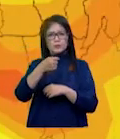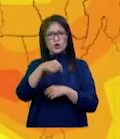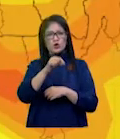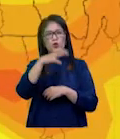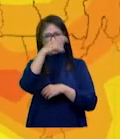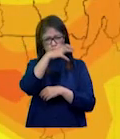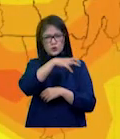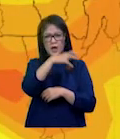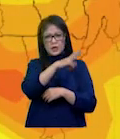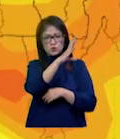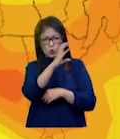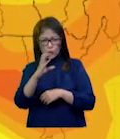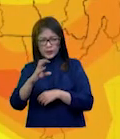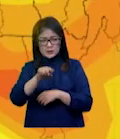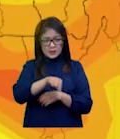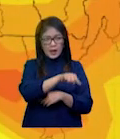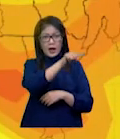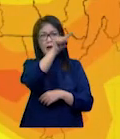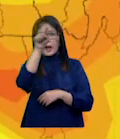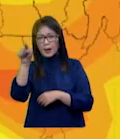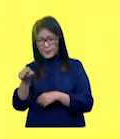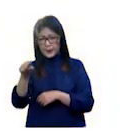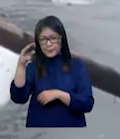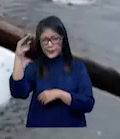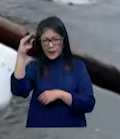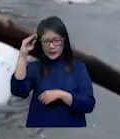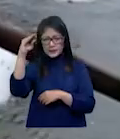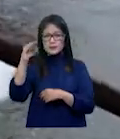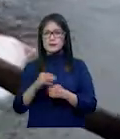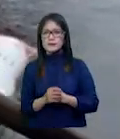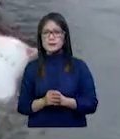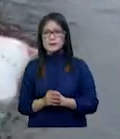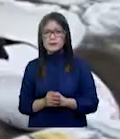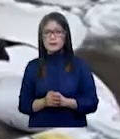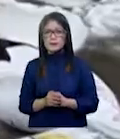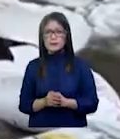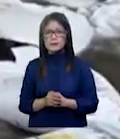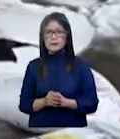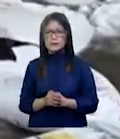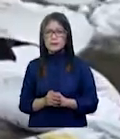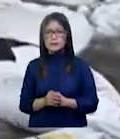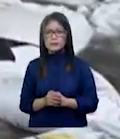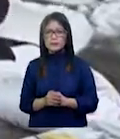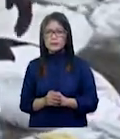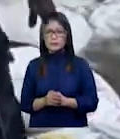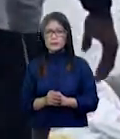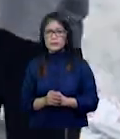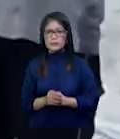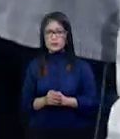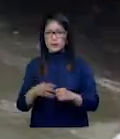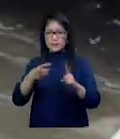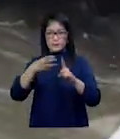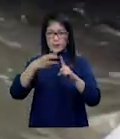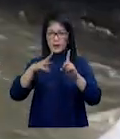jadi berlangsung terus ini sampai dini hari. Selain di Jabodetabek, BMKG juga